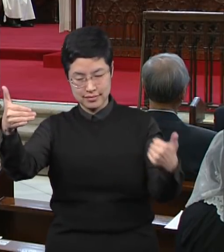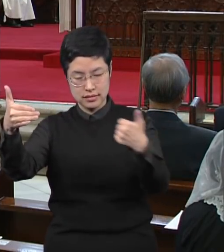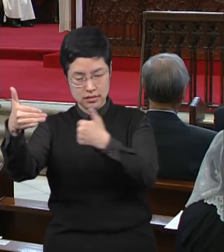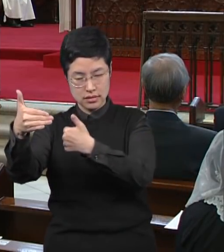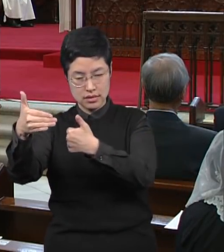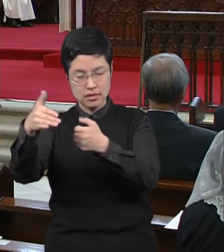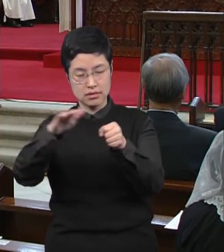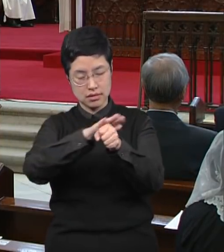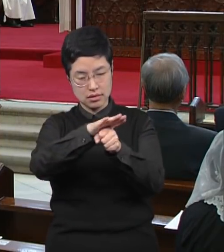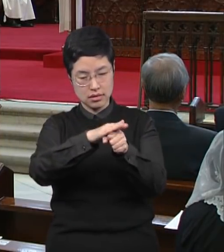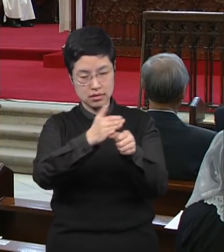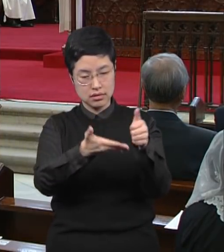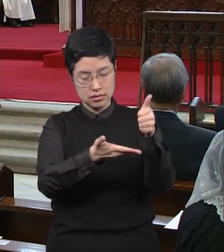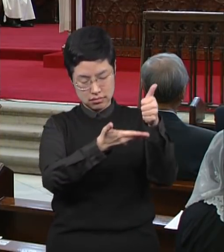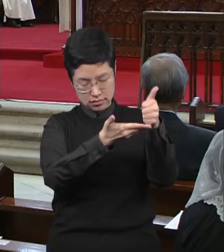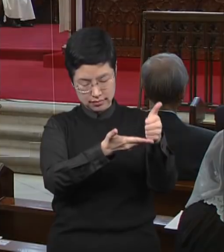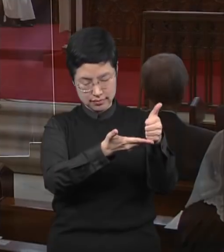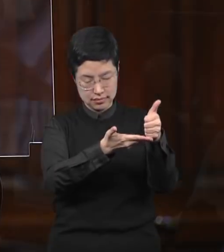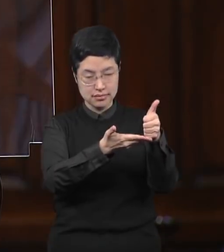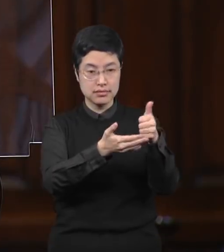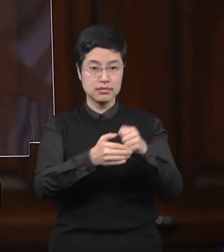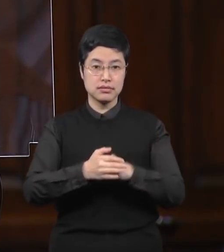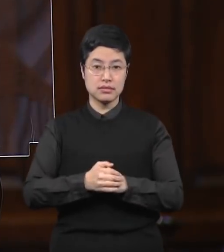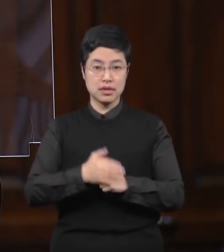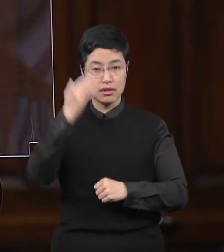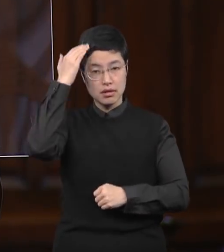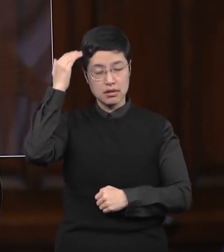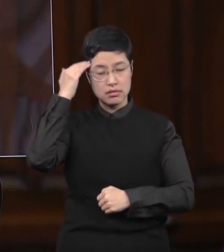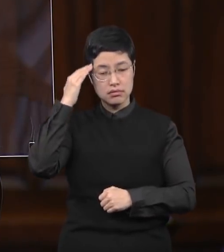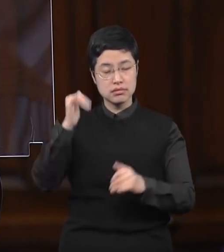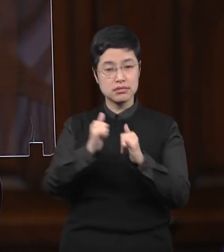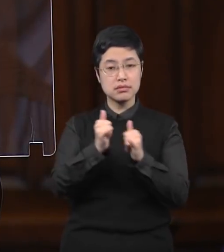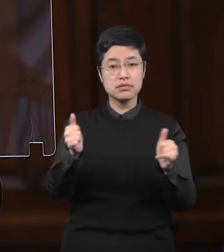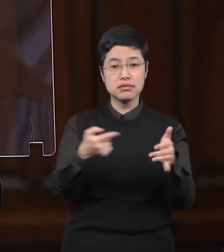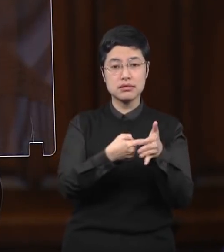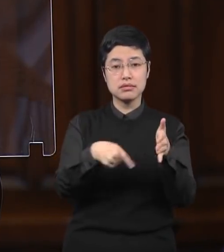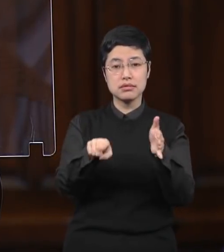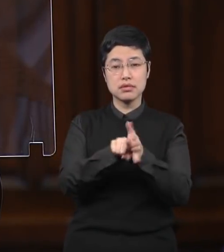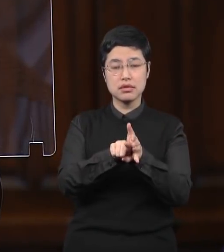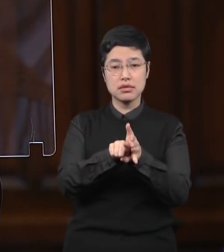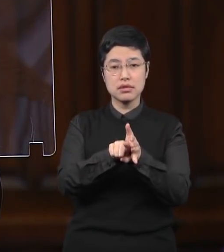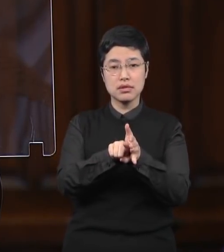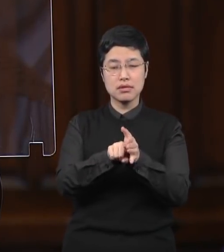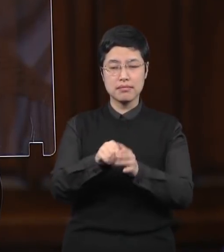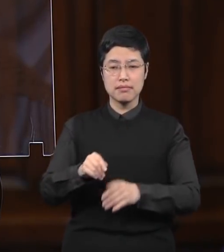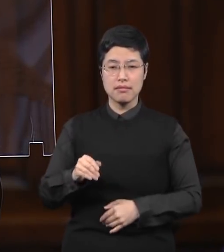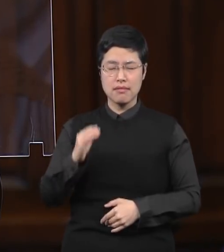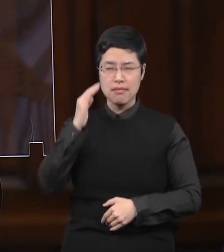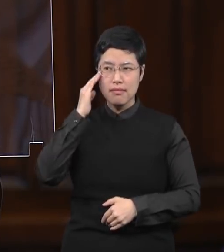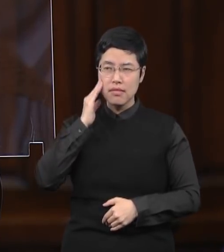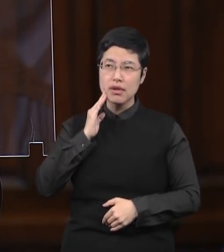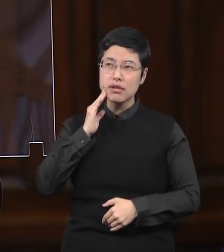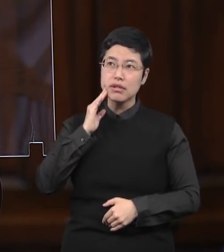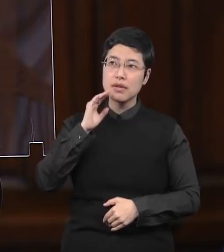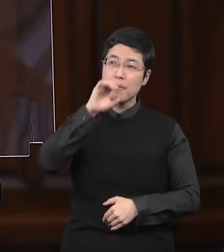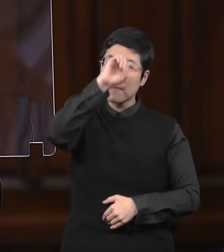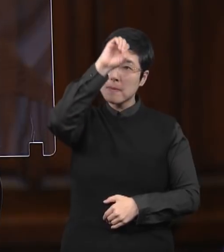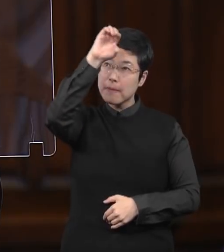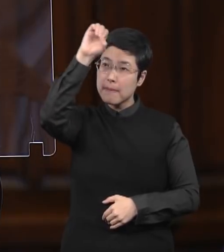사랑하울 정주기영님, 우리나라 국민을 위한 밤하늘의 반짝이는